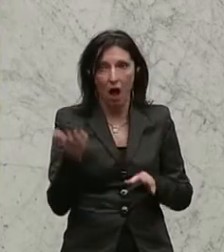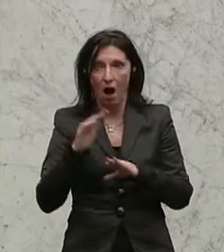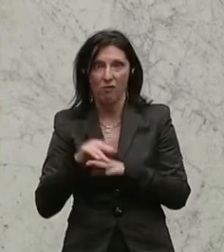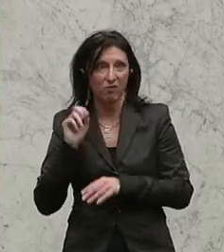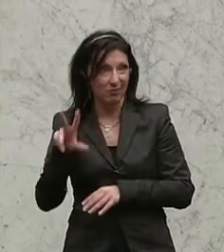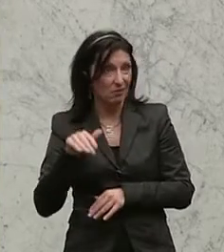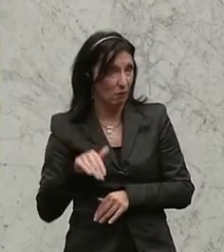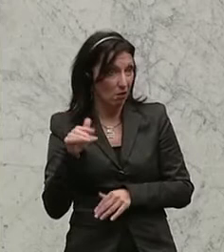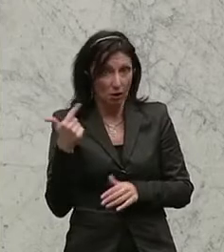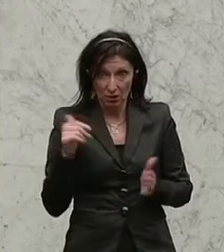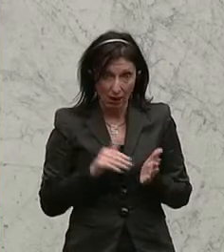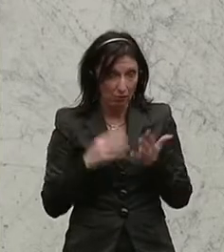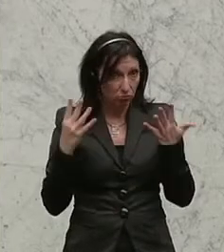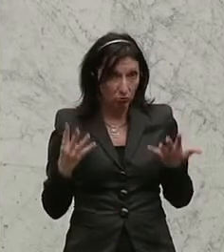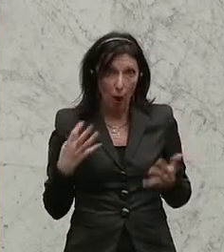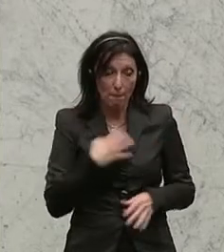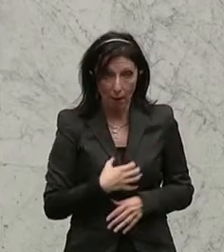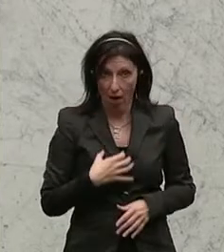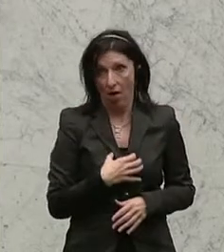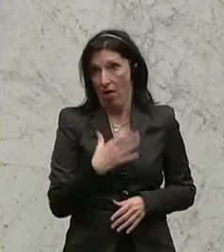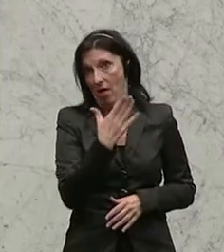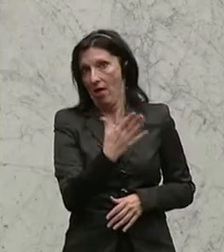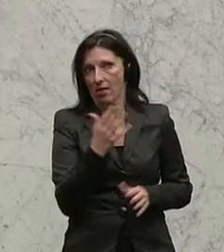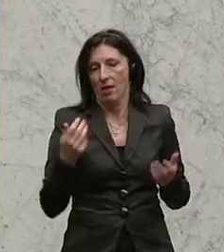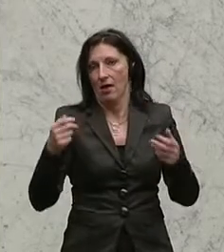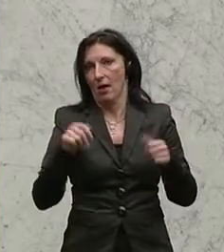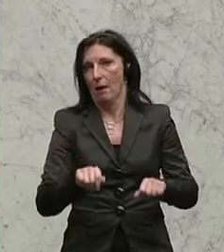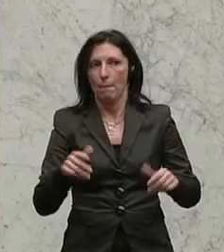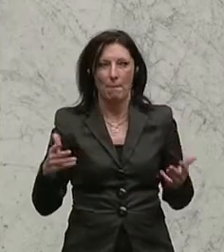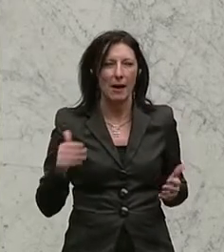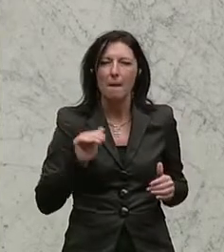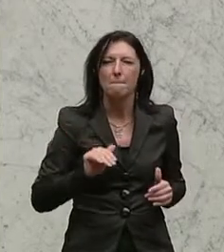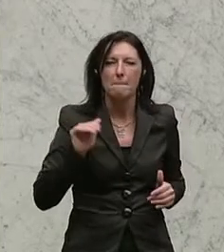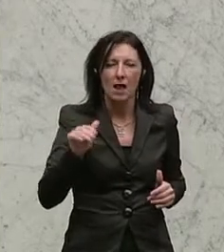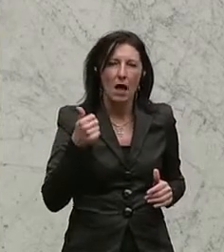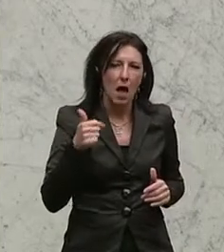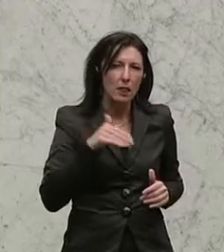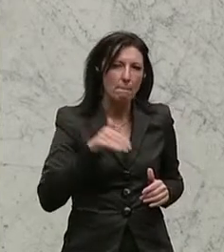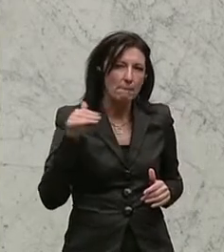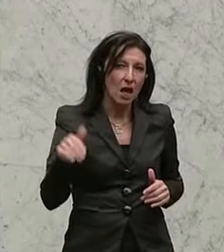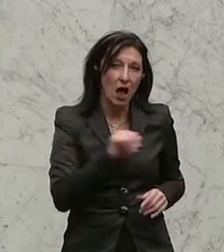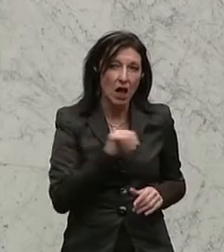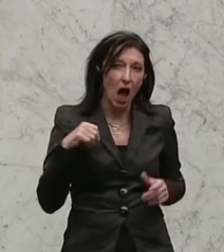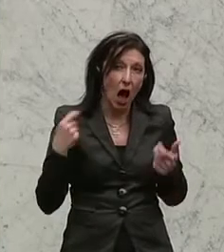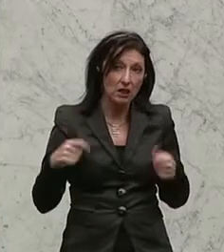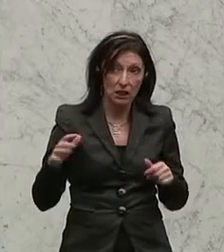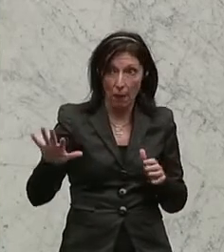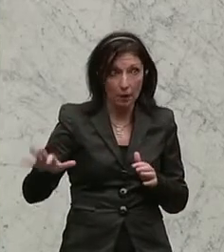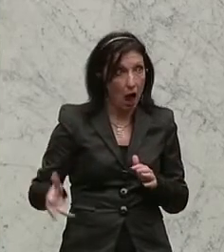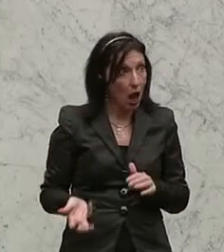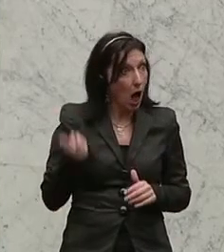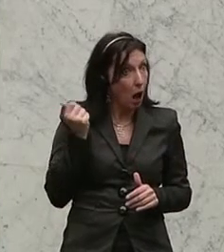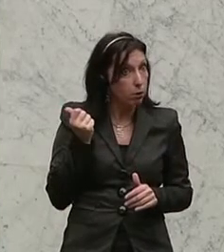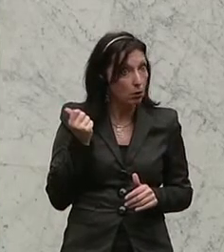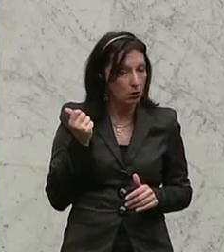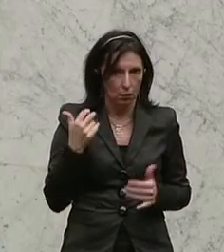und 2009 haben die bayern noch aus der bank milliarde eine milliarde an eigenkapital entzogen wenn